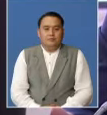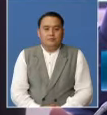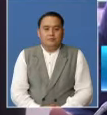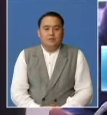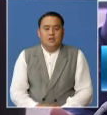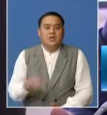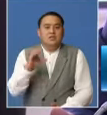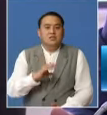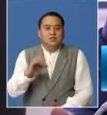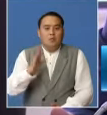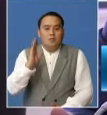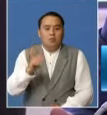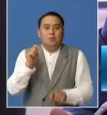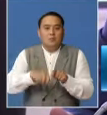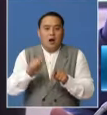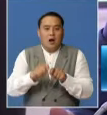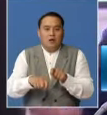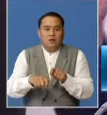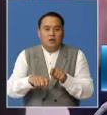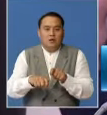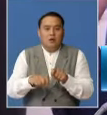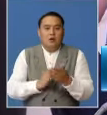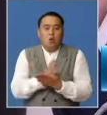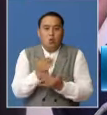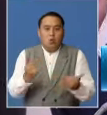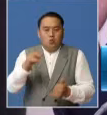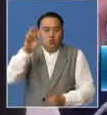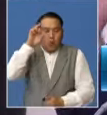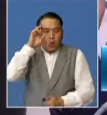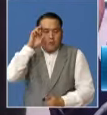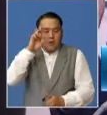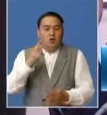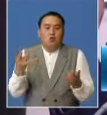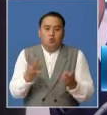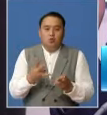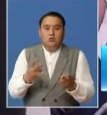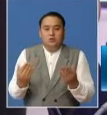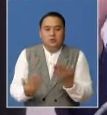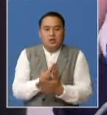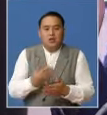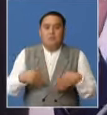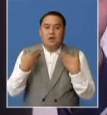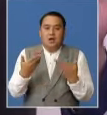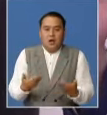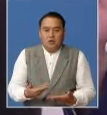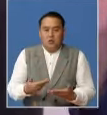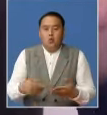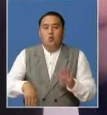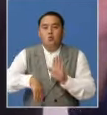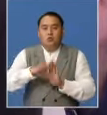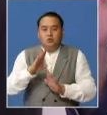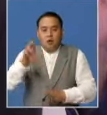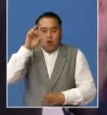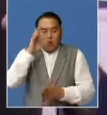В сентябре ожидается тотальная проверка прозрачности по оказанию государственных услуг. Нужно пересмотреть и сделать предложение по усовершенствованию